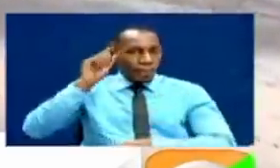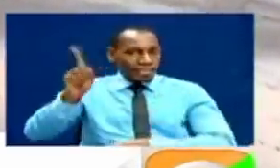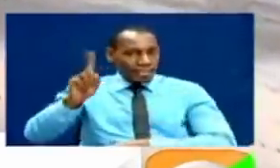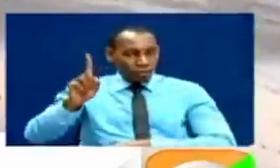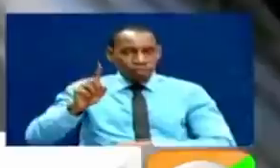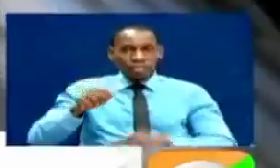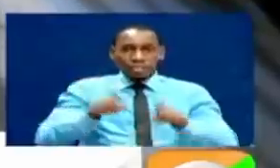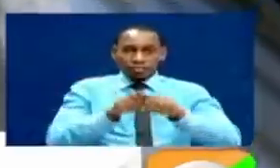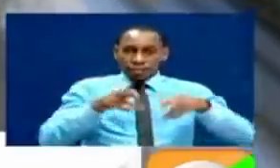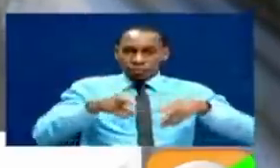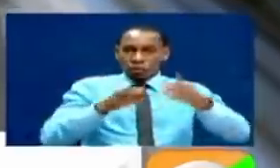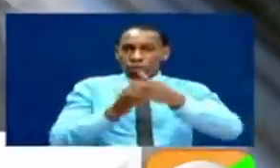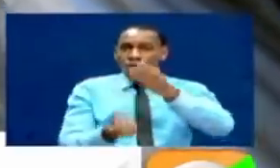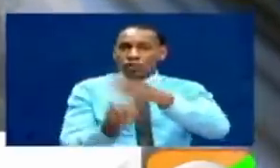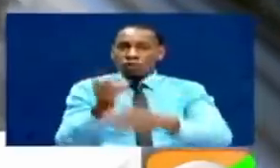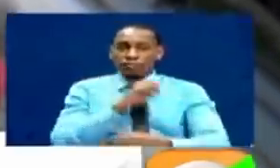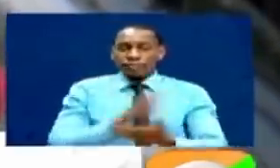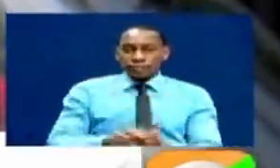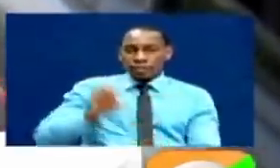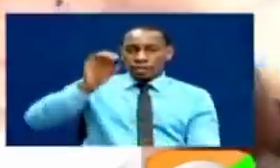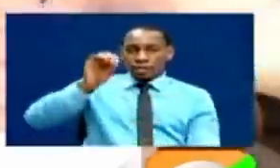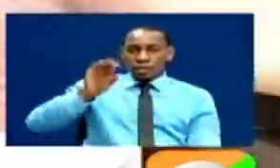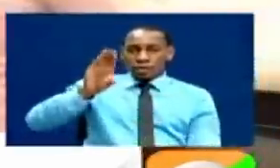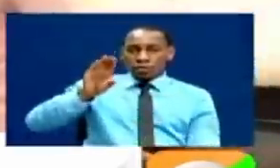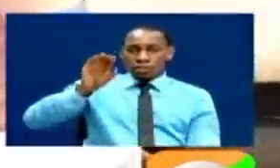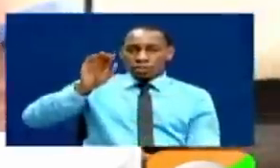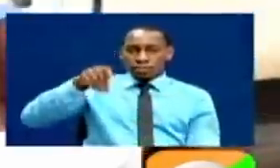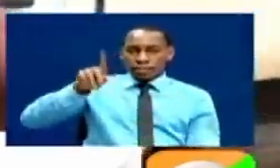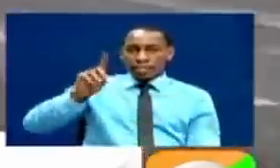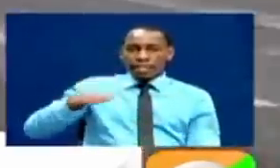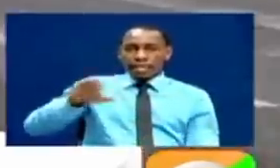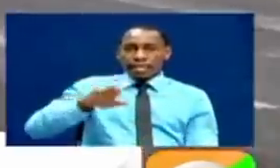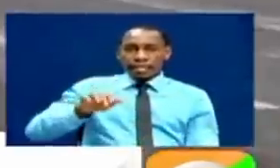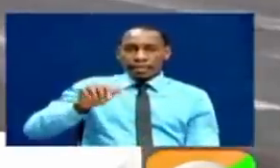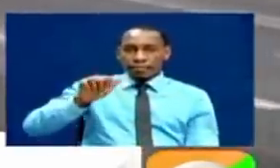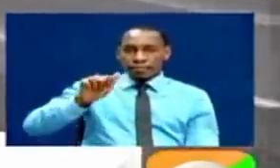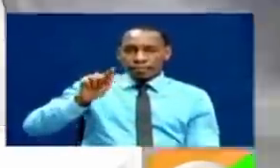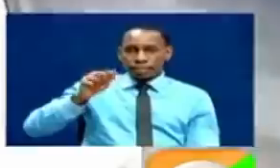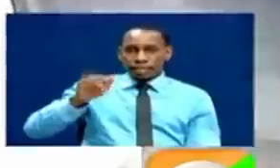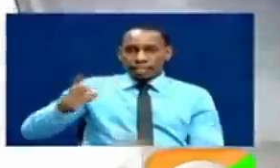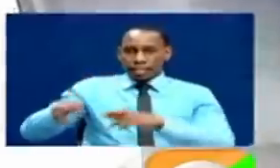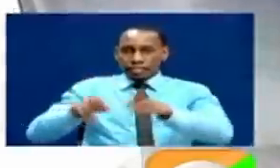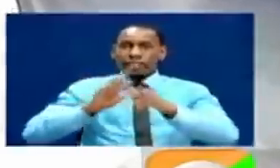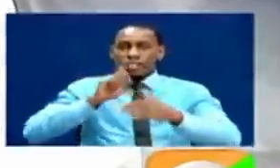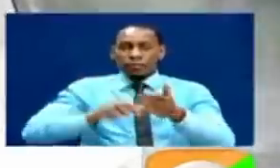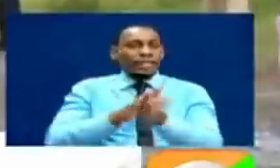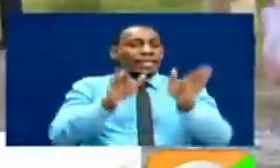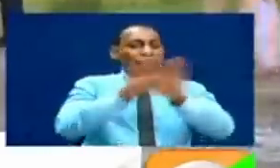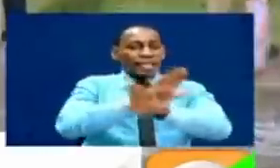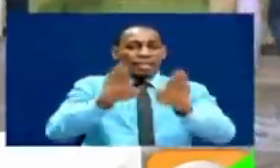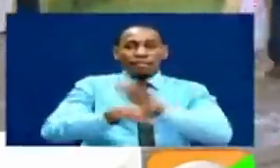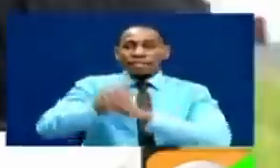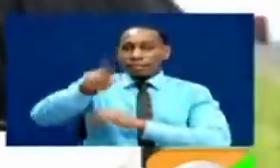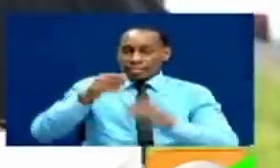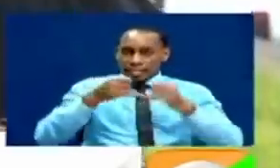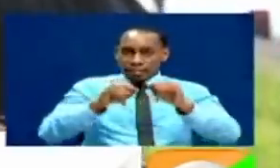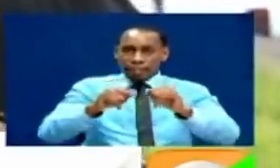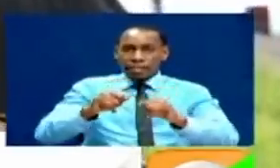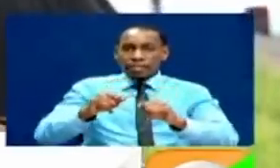vizuizi hivyo. OCPD wa eneo la Athriva Catherine Ringera amesema kwamba liwe liwalo watatekeleza agizo la